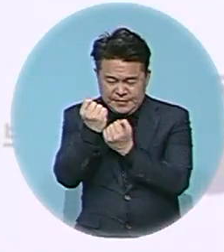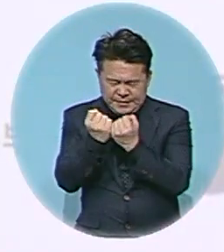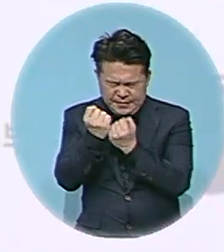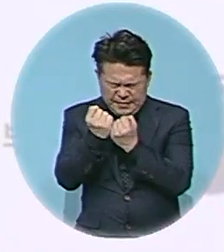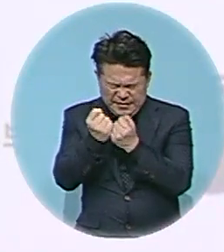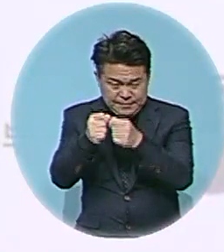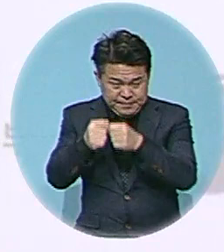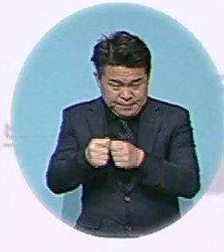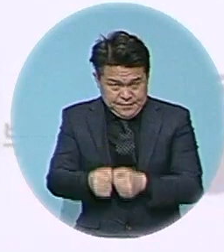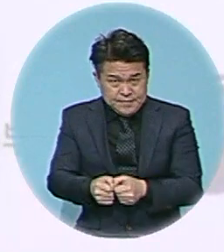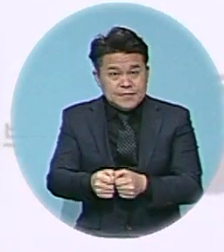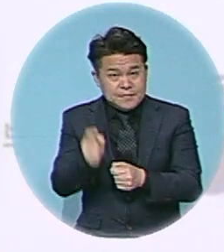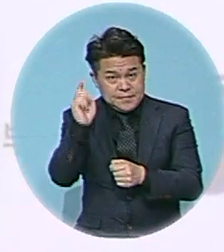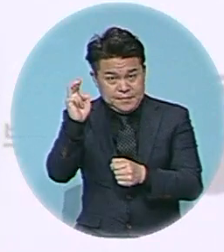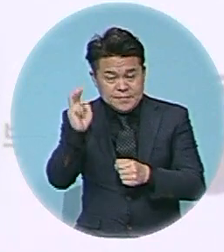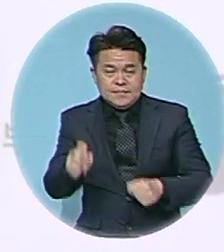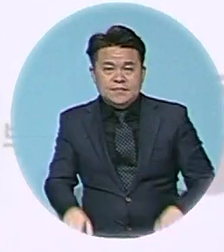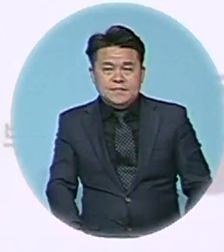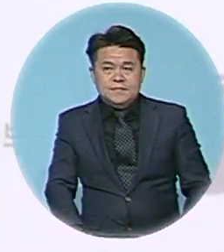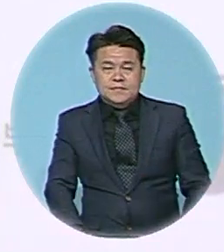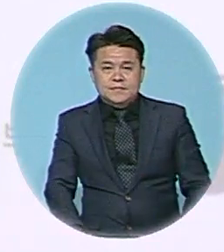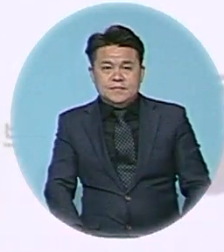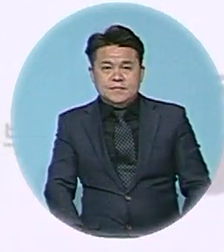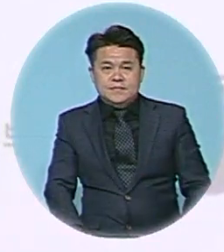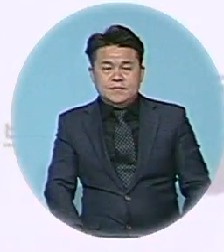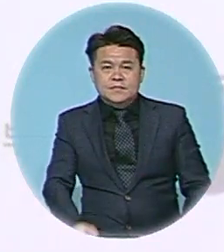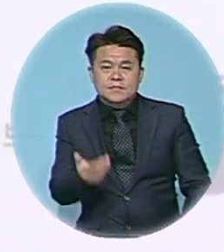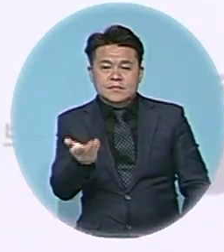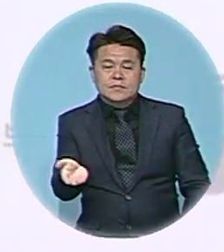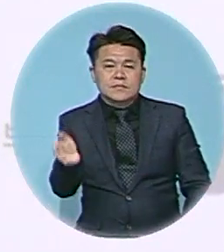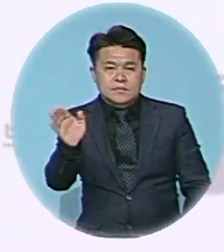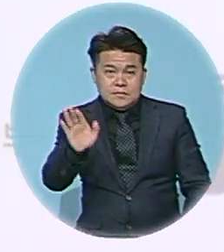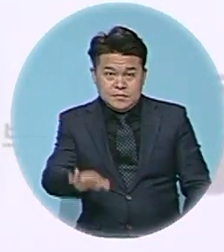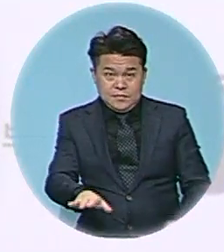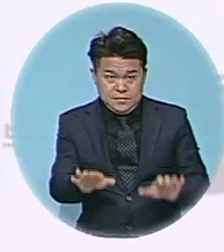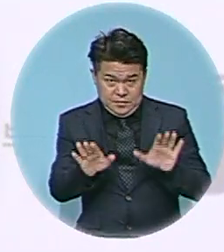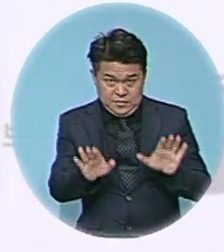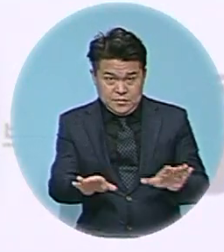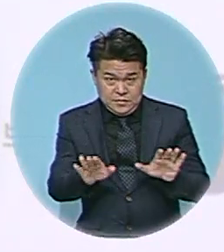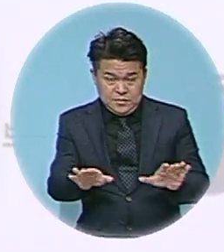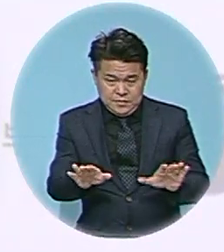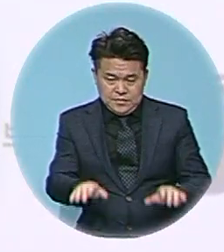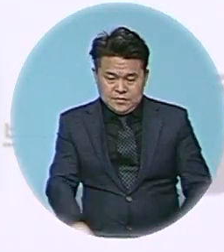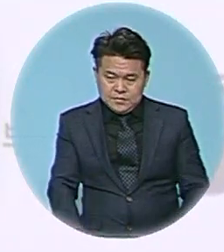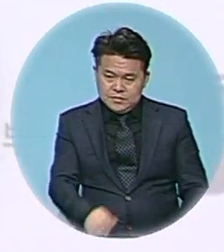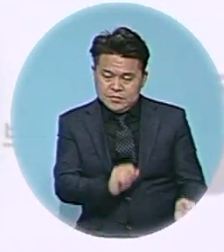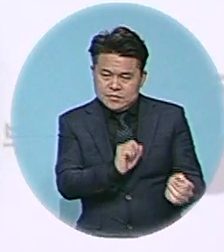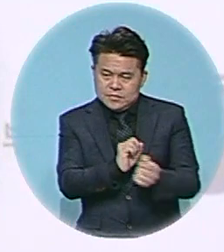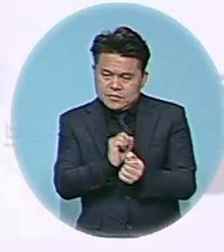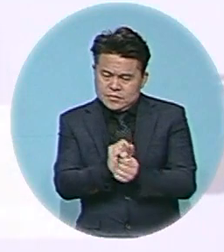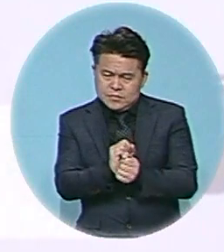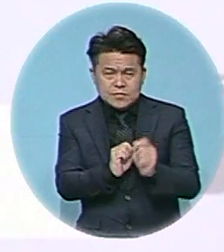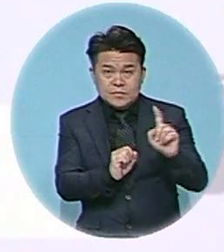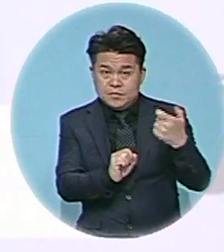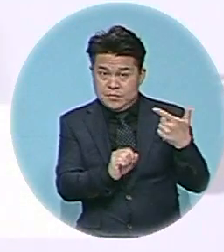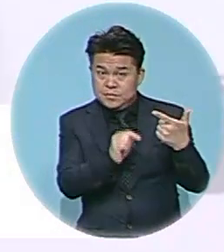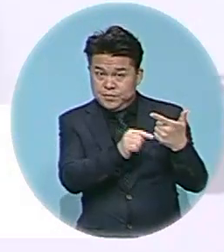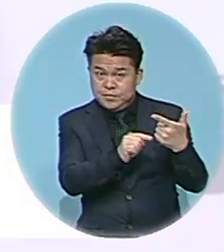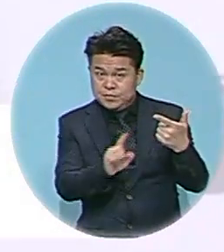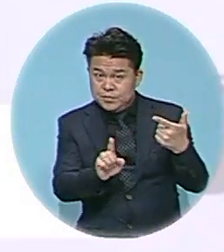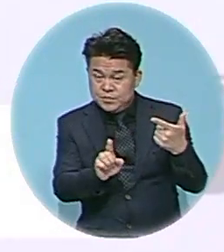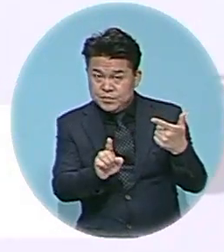상세한 내용을 설명드릴 수 있도록 하겠습니다. 다만 현재 그 16번째 16번